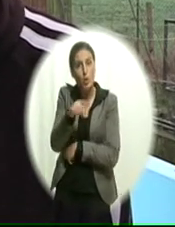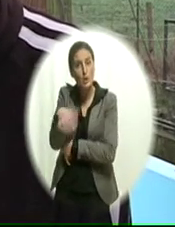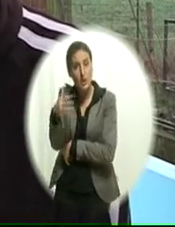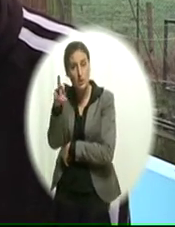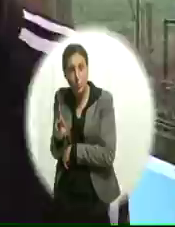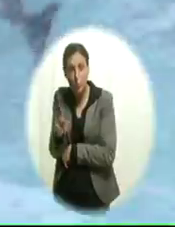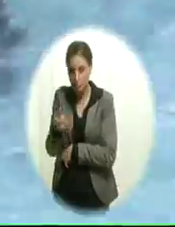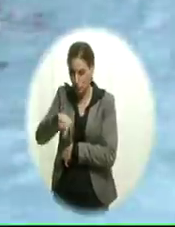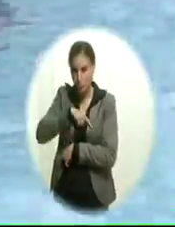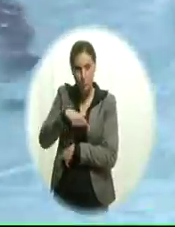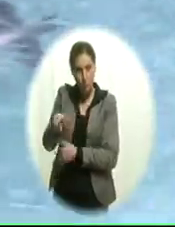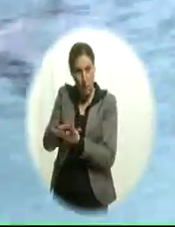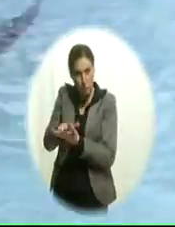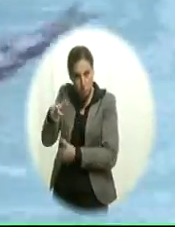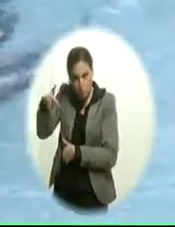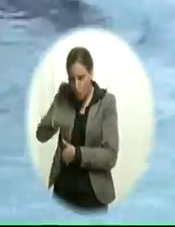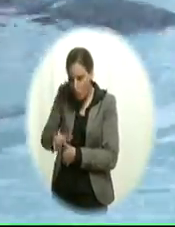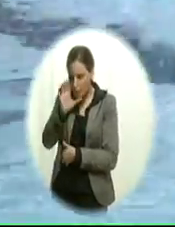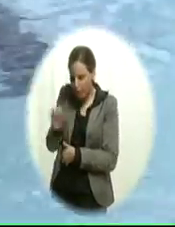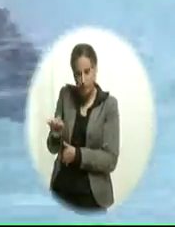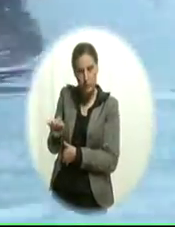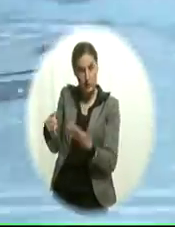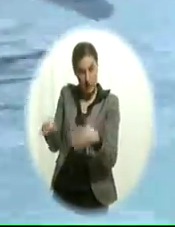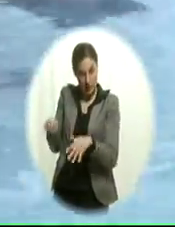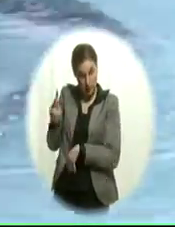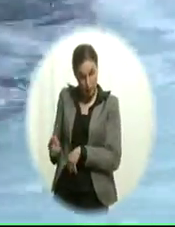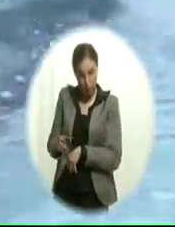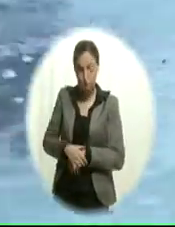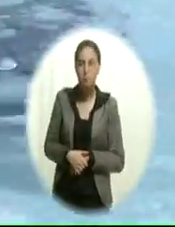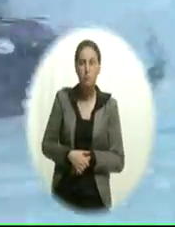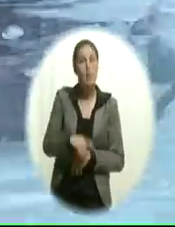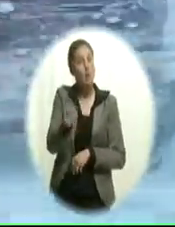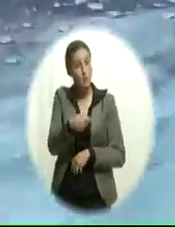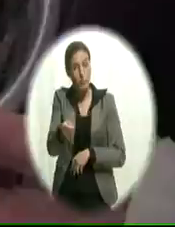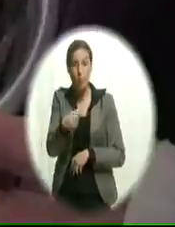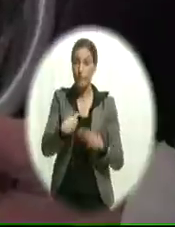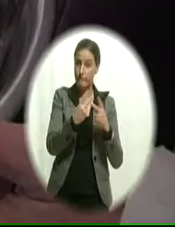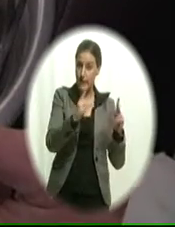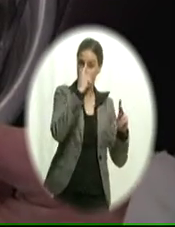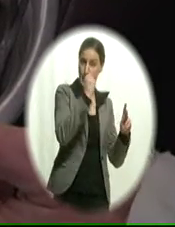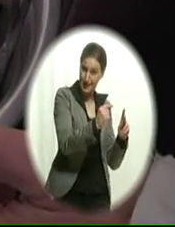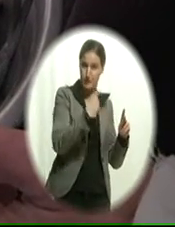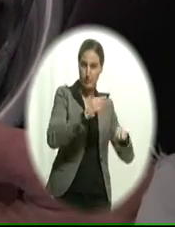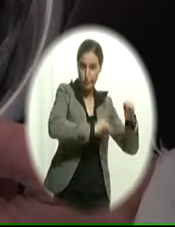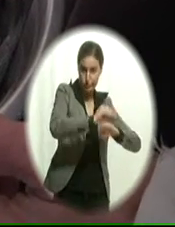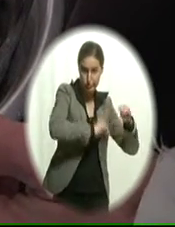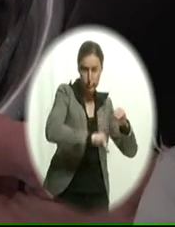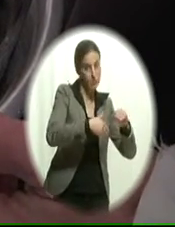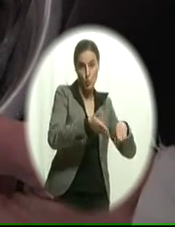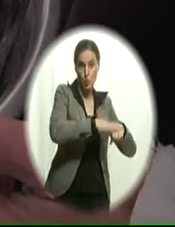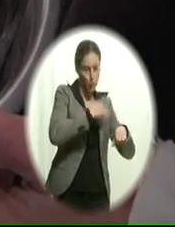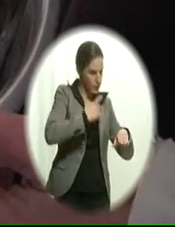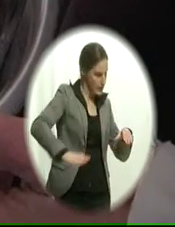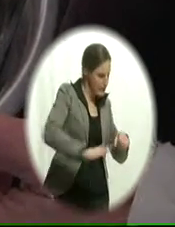faisait 15-16 kg. Les bébés phoques auraient dû être soignés par Océanopolis à Brest, mais le site étant saturé, il a fait appel